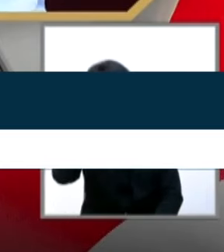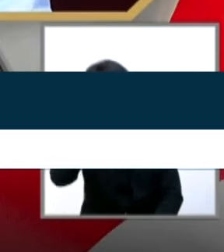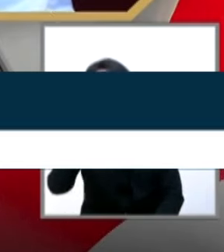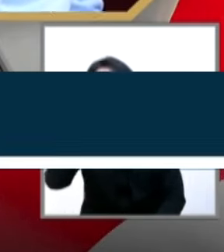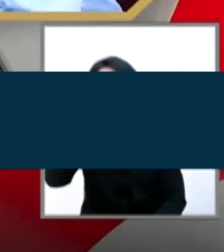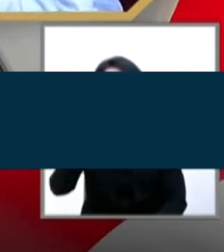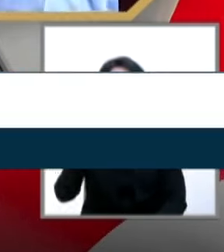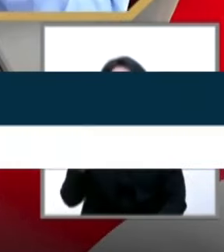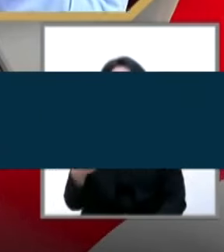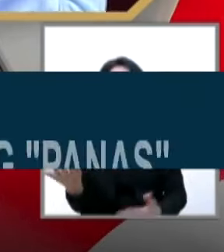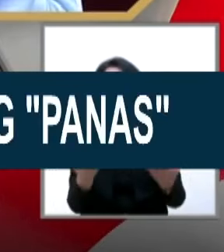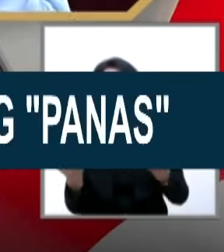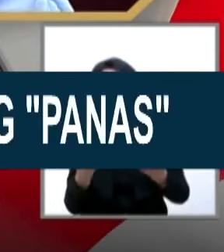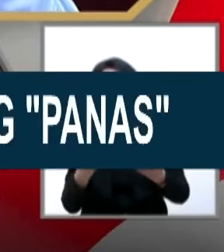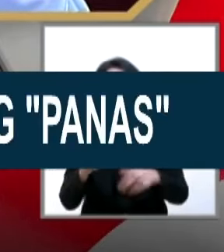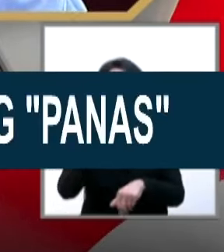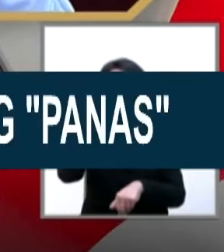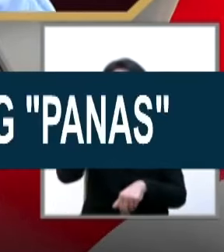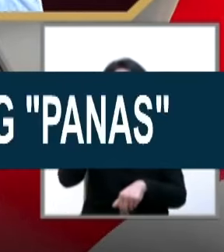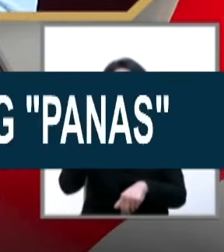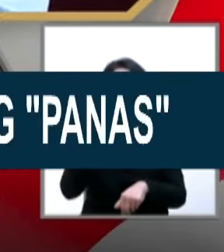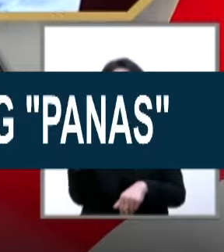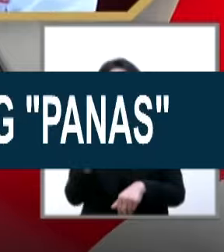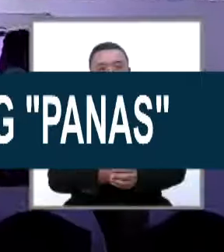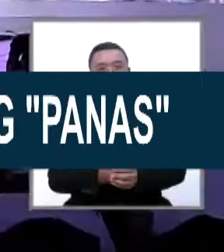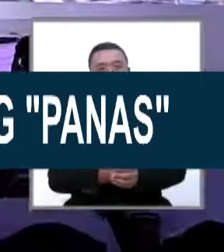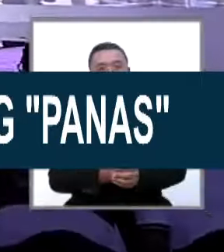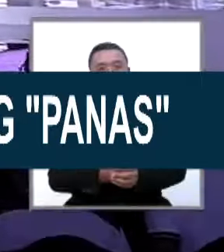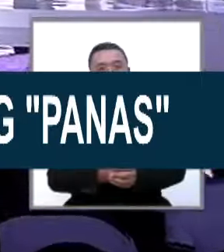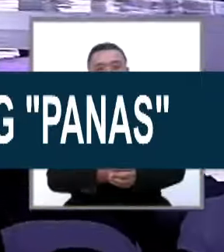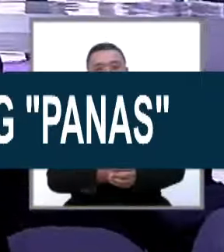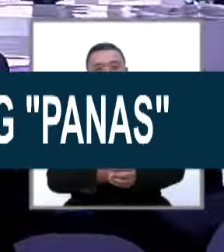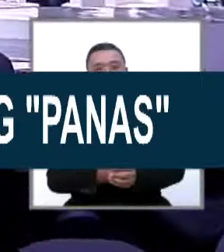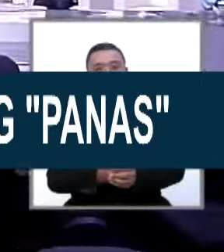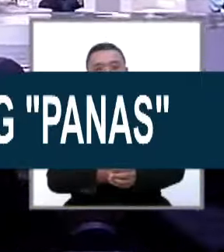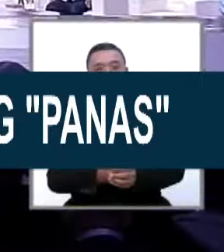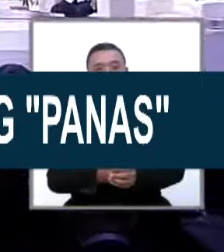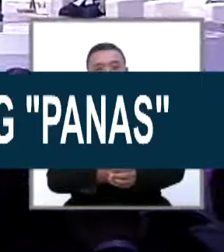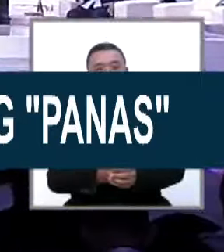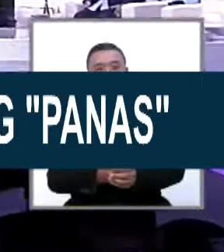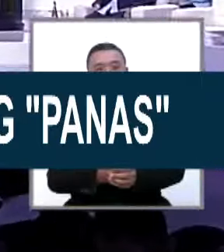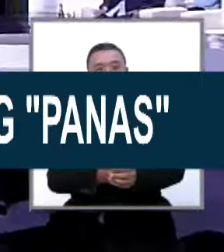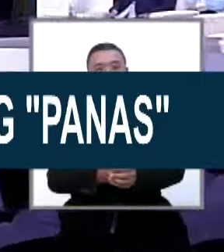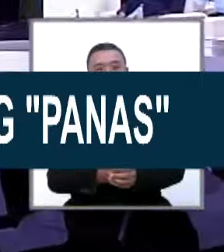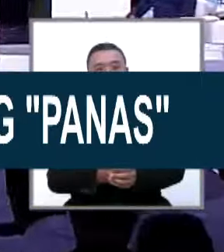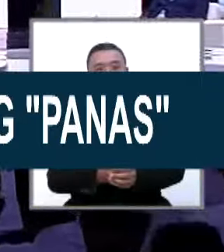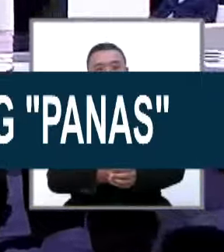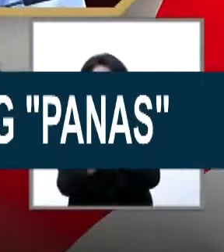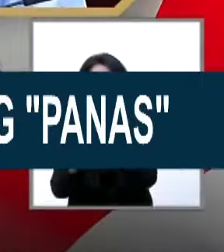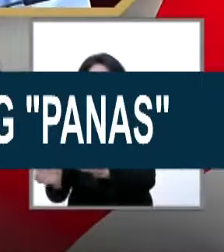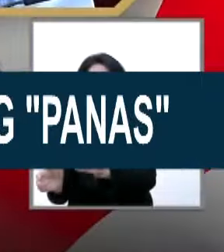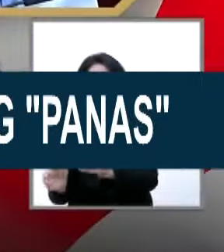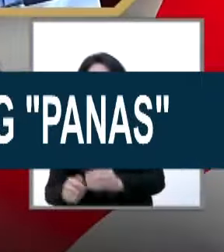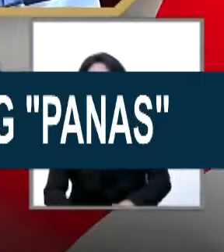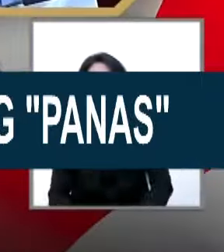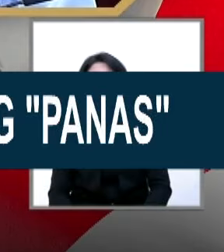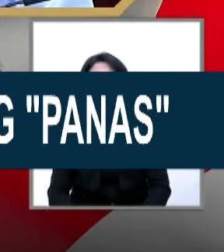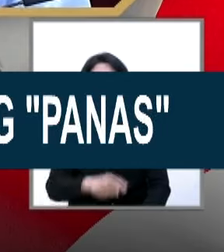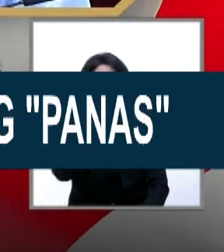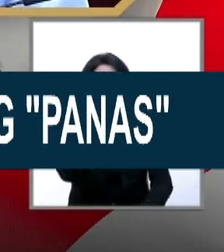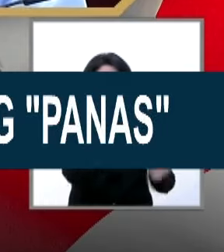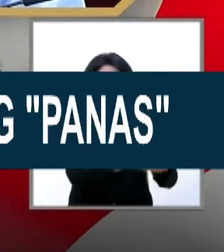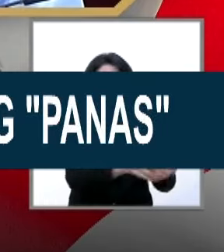mana ini jawabannya. Kok nggak ketemu jawabannya. Aksi Gibran itu pun dibalas cawapres nomor urut 3